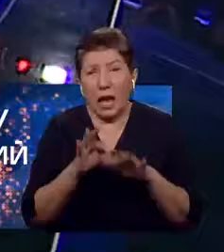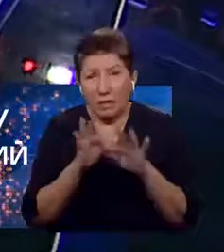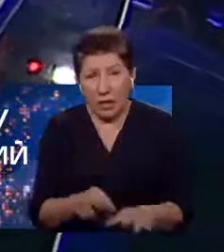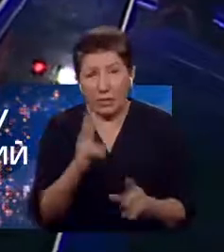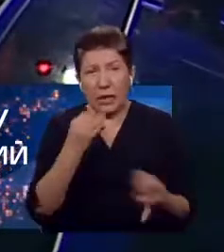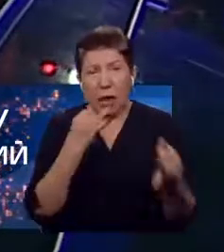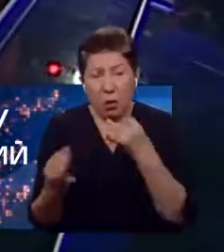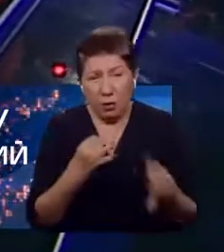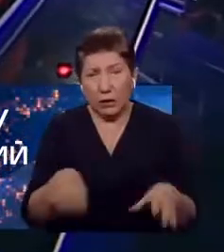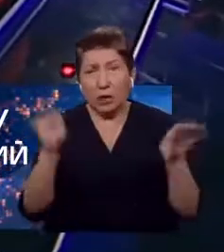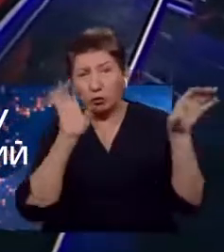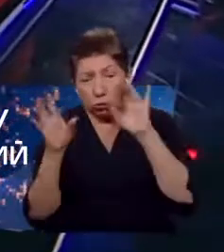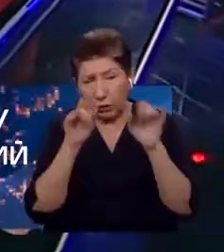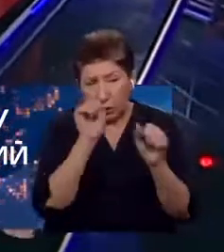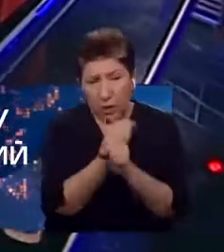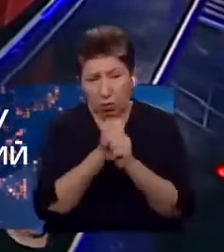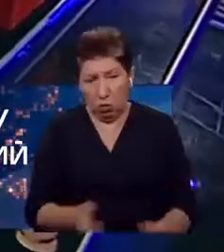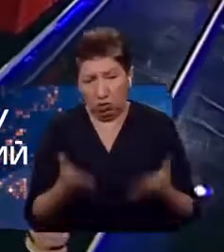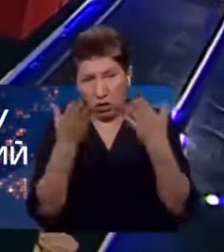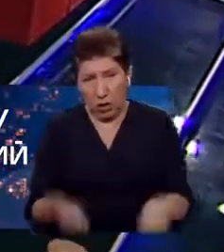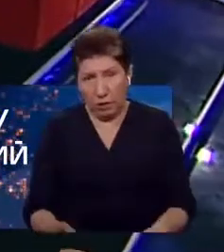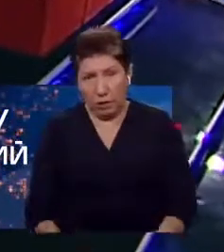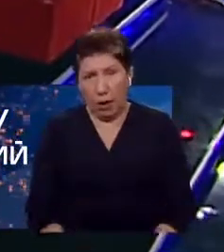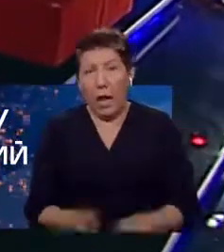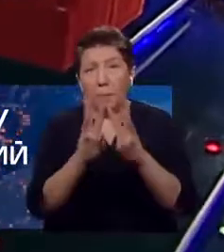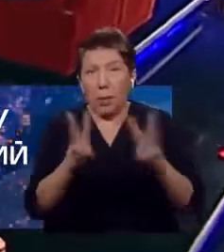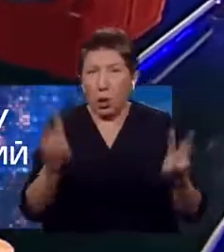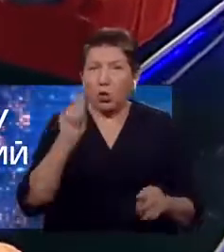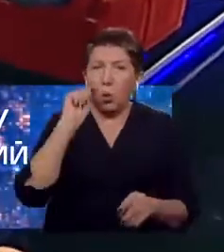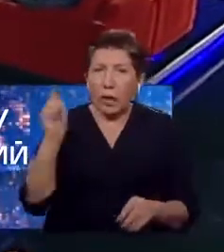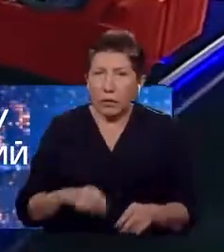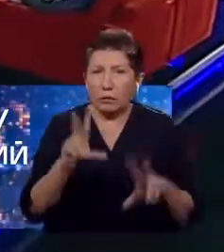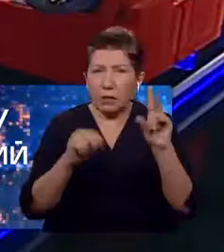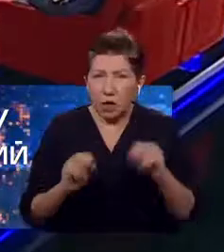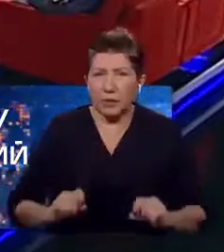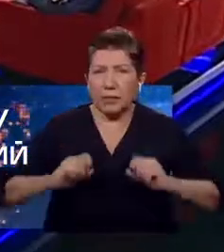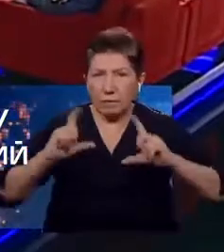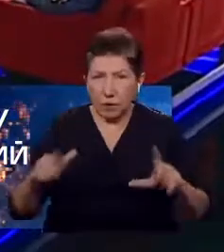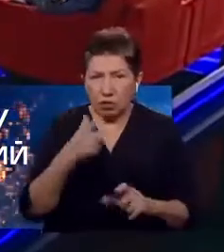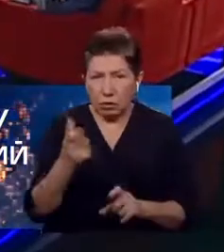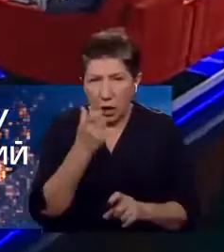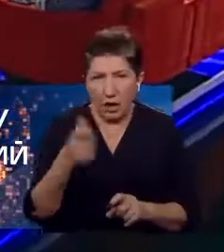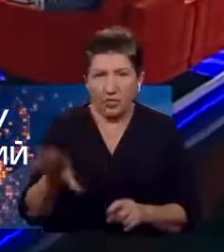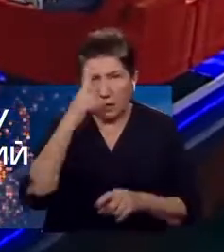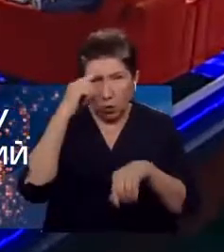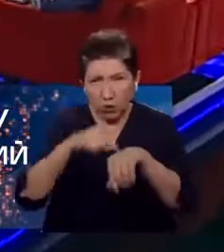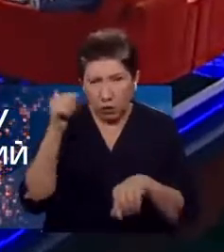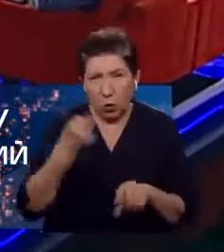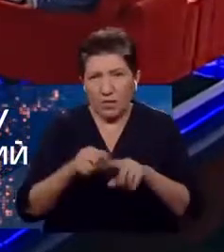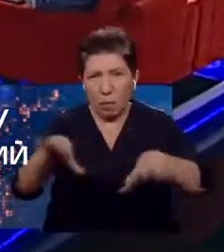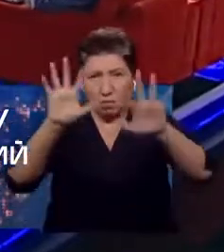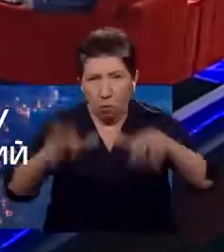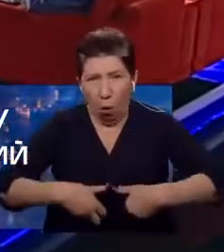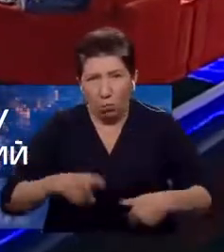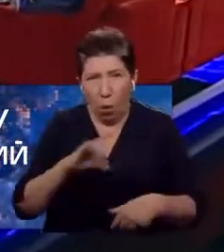ціна вважають, на газ, пан Коболєв вам зараз відповість. Мільйони українців вважають ціну завищеною, раз. Всі усвідомлюють, що це побори з